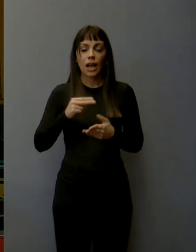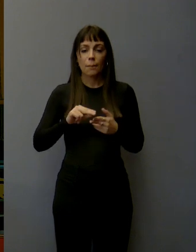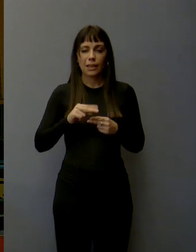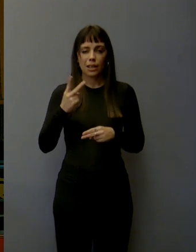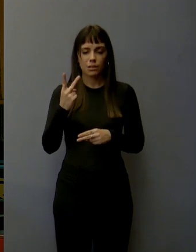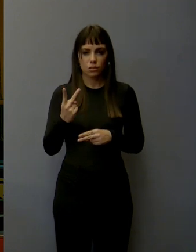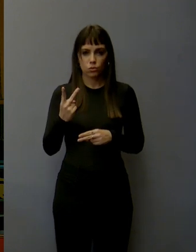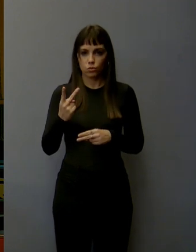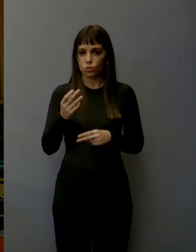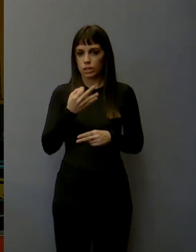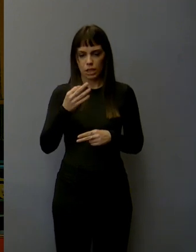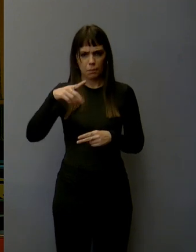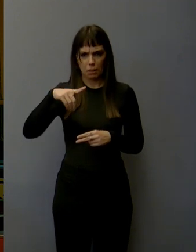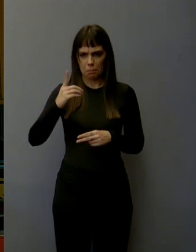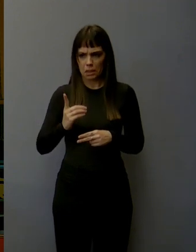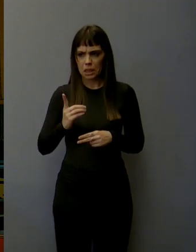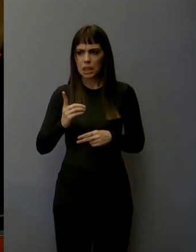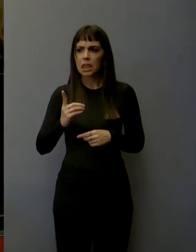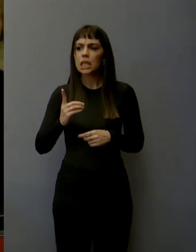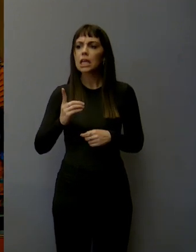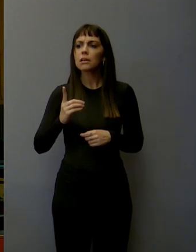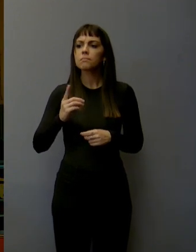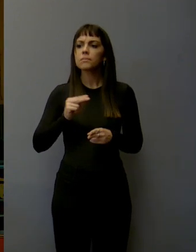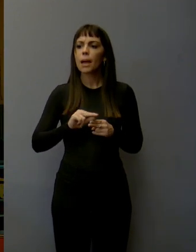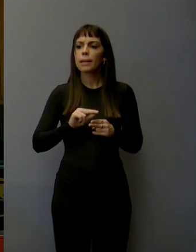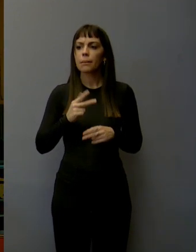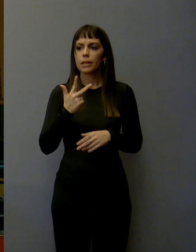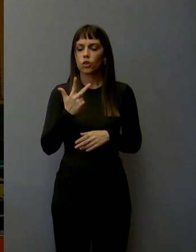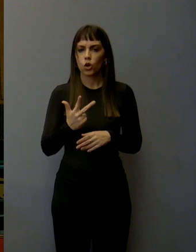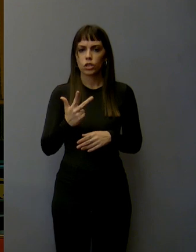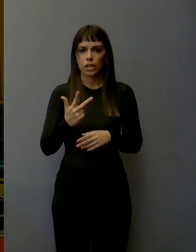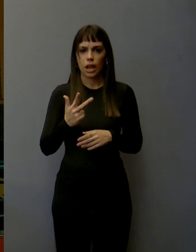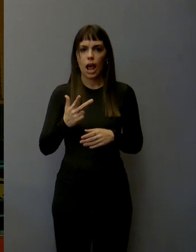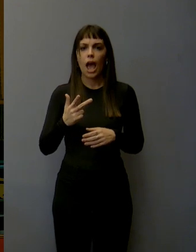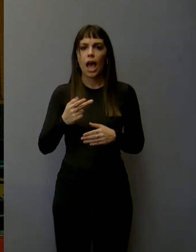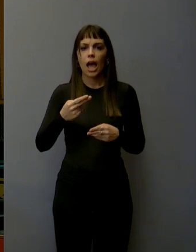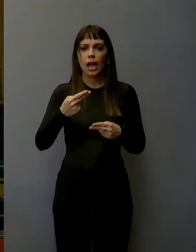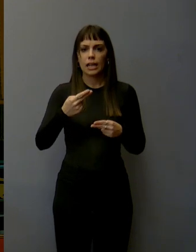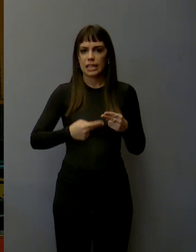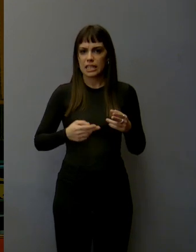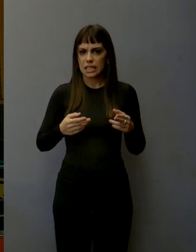3 dalla lista Liguria al centro allora